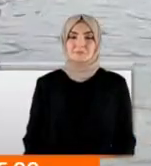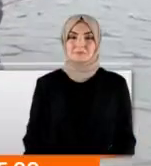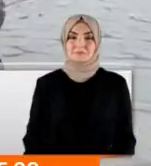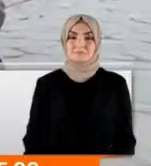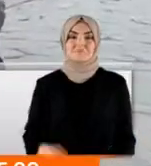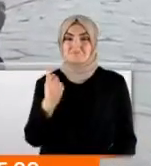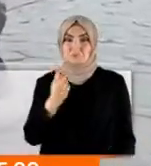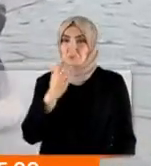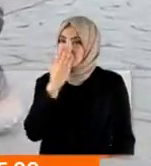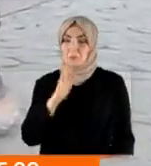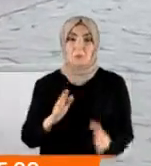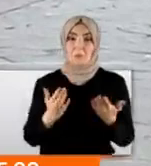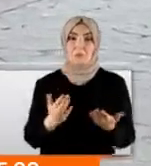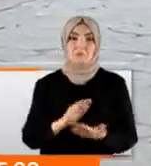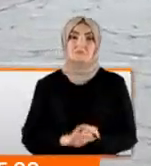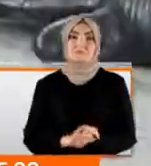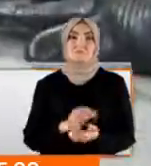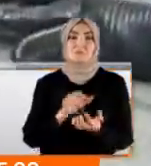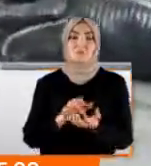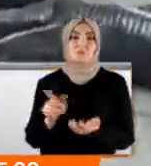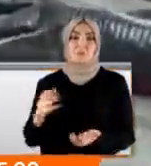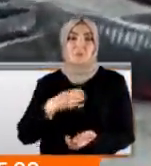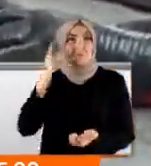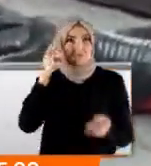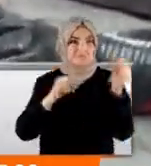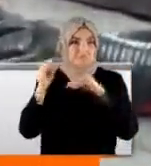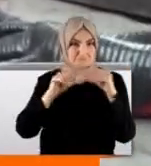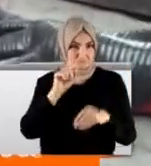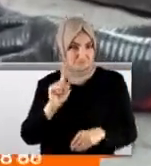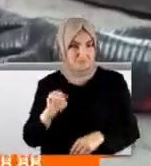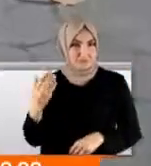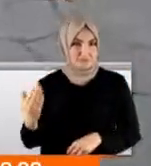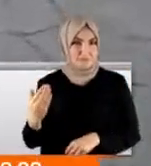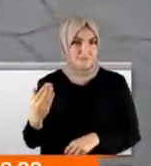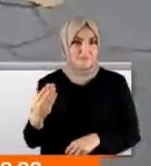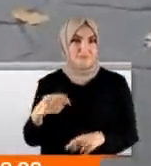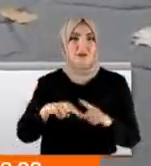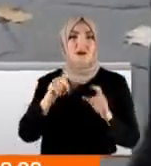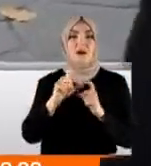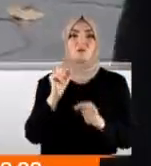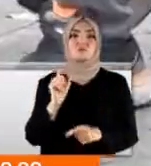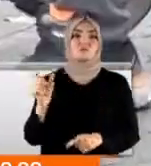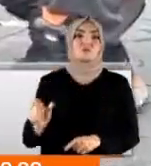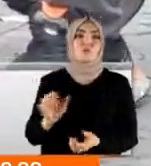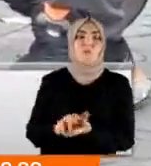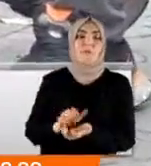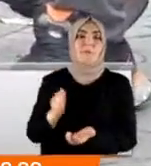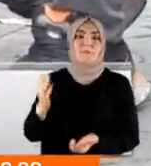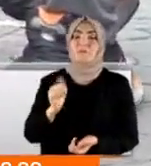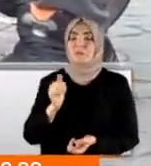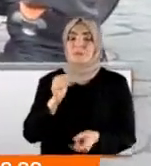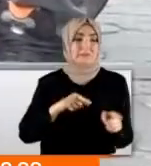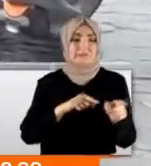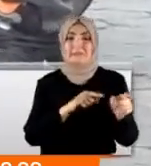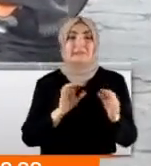Herhangi bir şey yok köpeğin. Kuruntusu mu desek? Aso'nun günlerdir neyin peşinde olduğu kente büyük merak konusuydu. Vallahi ben de bir şey